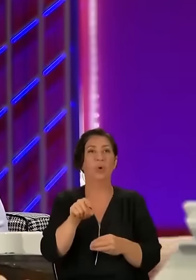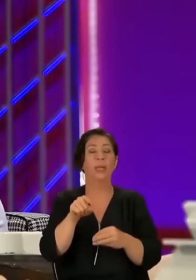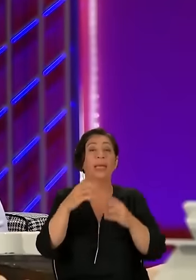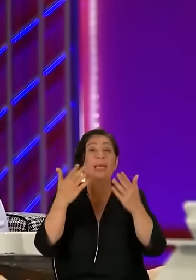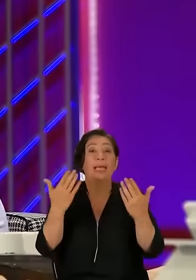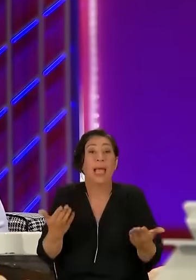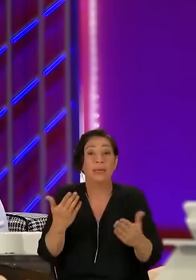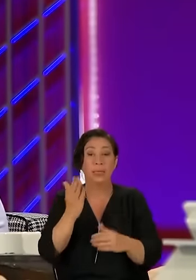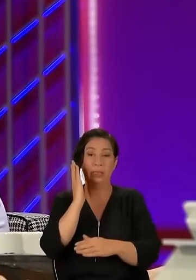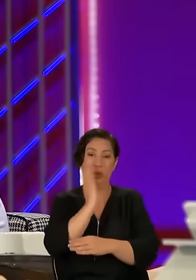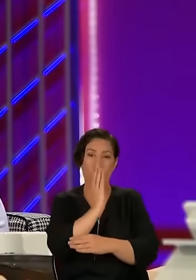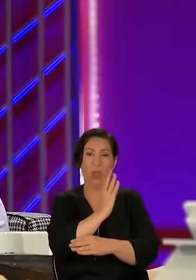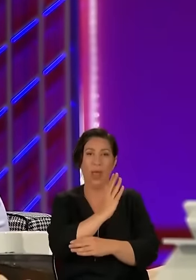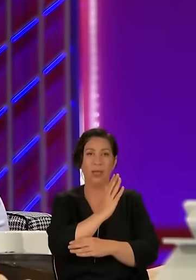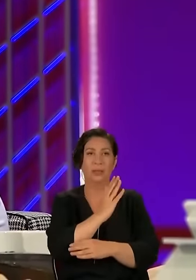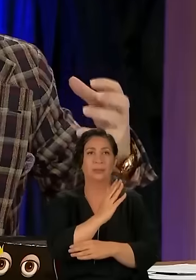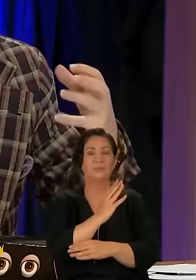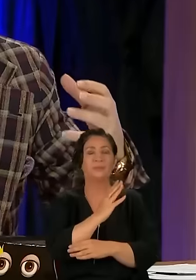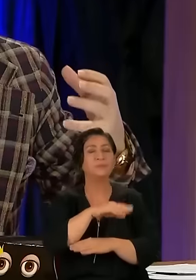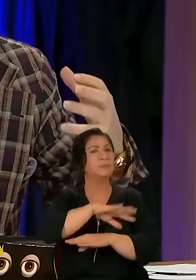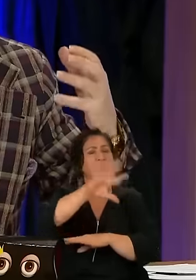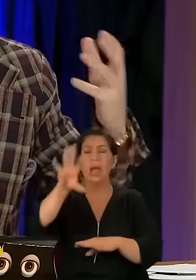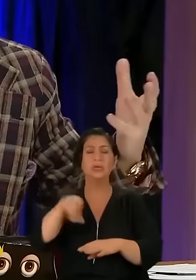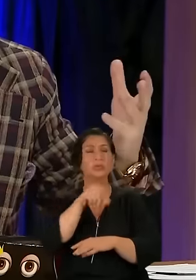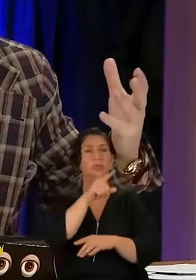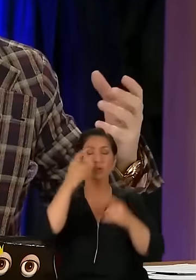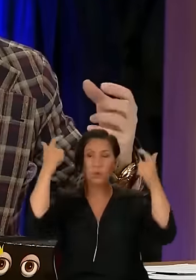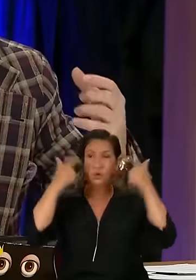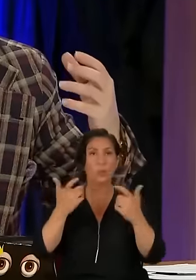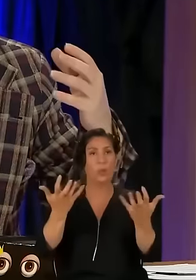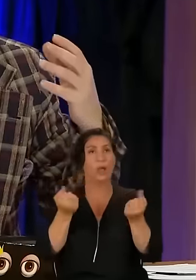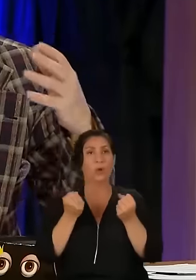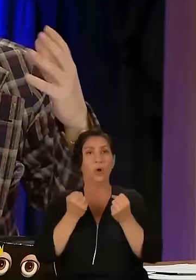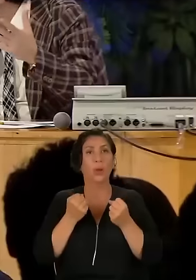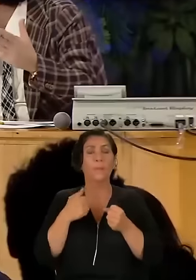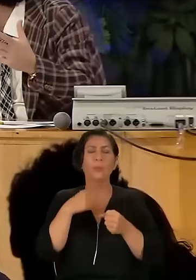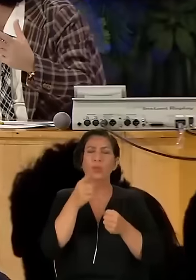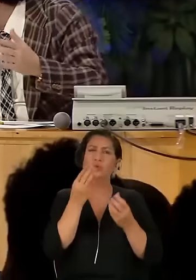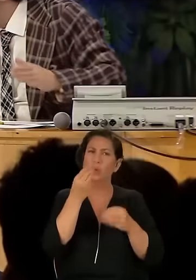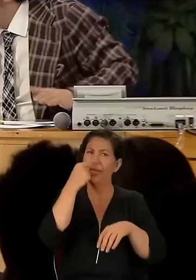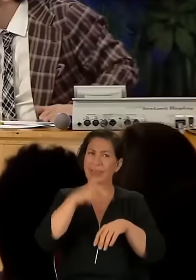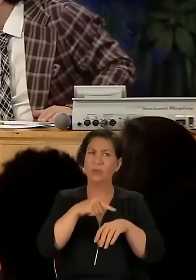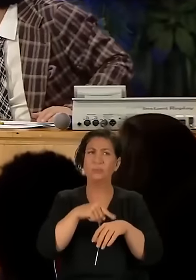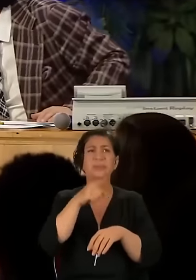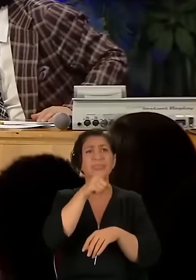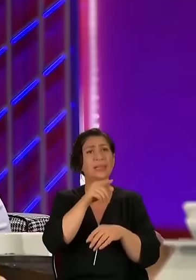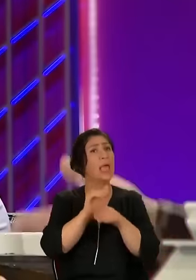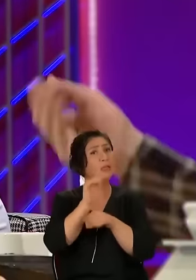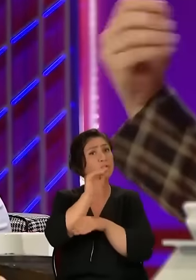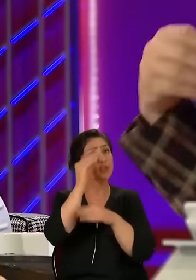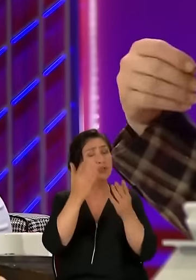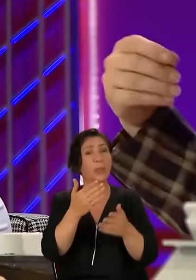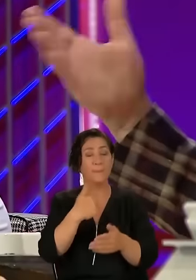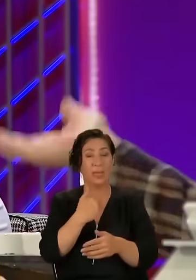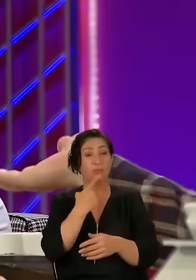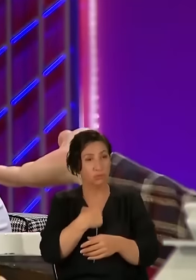Yani gidiyorlar ve herkes bundan bir sorumluluk üstleniyor. Ve ben buna çok inanıyorum ve sen de bunu yaşıyorsun. Yani